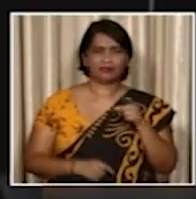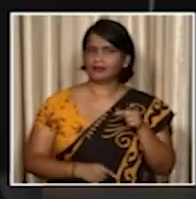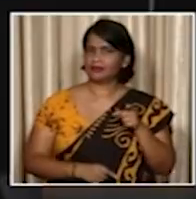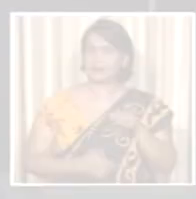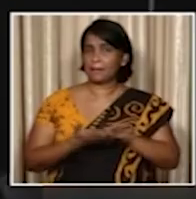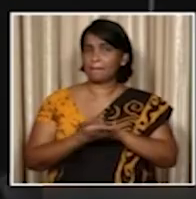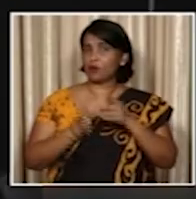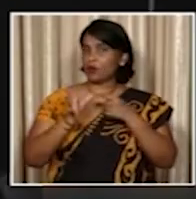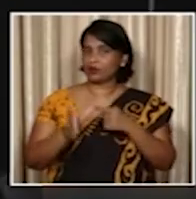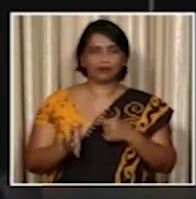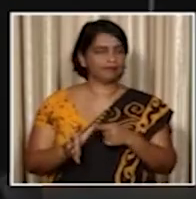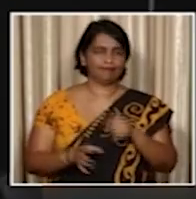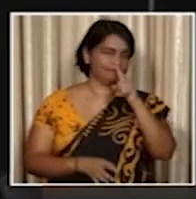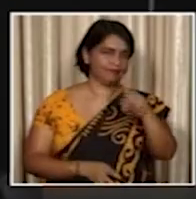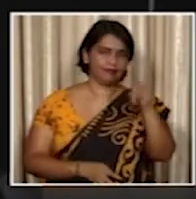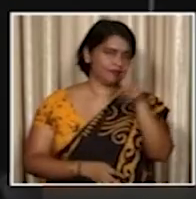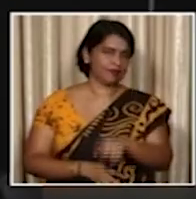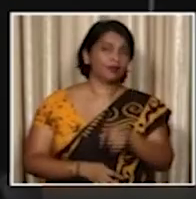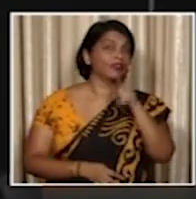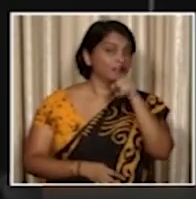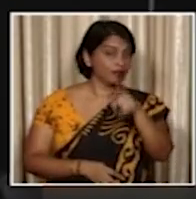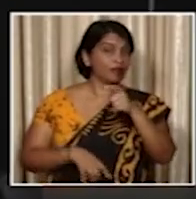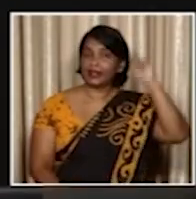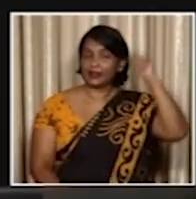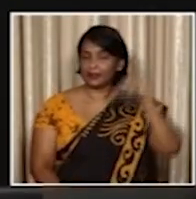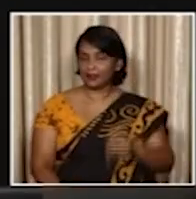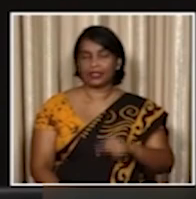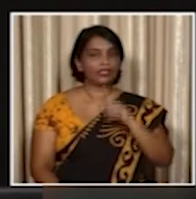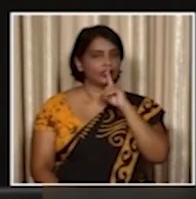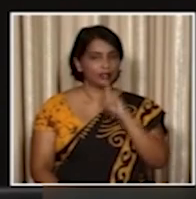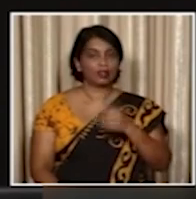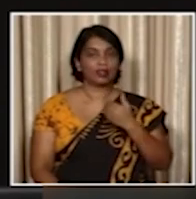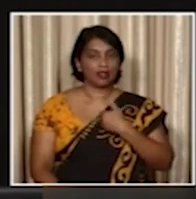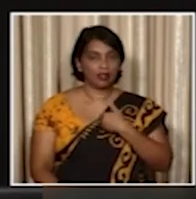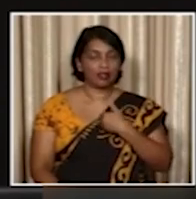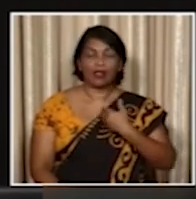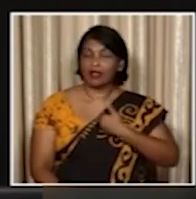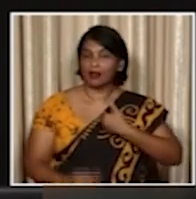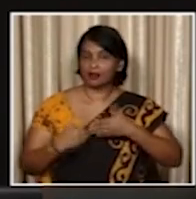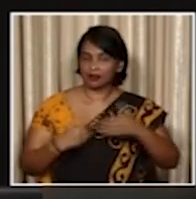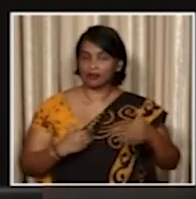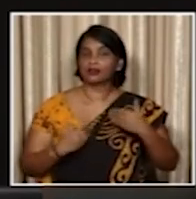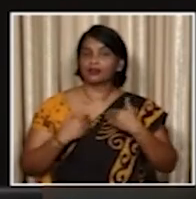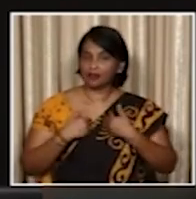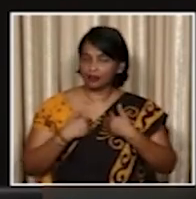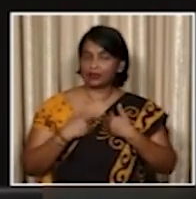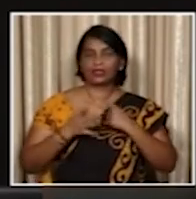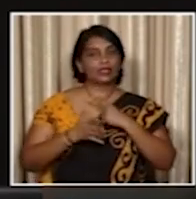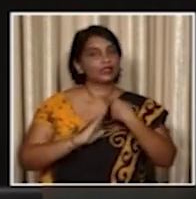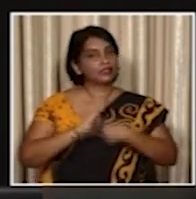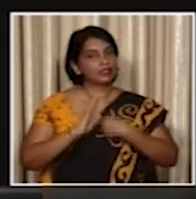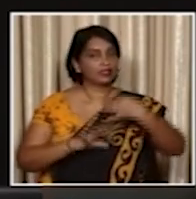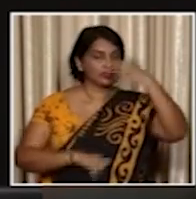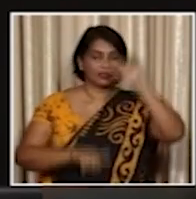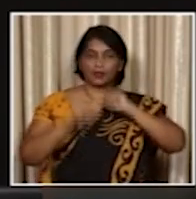දීම් ක්‍රමේ නම් වැරදි. ඔබතුමා ඔය කාල දෙකටම අයිති. අපේ කාලේ කියලා අපි කිව්වේ අපි මේ දේශීය වෛද්‍ය